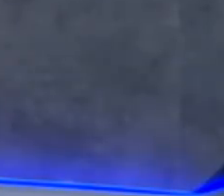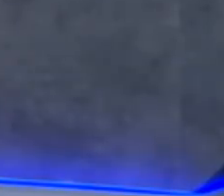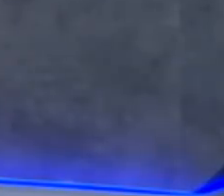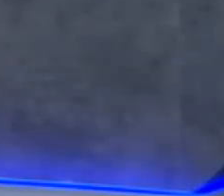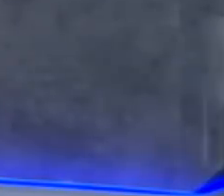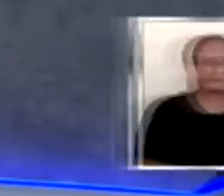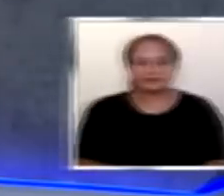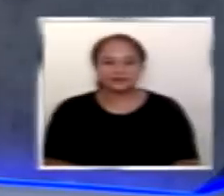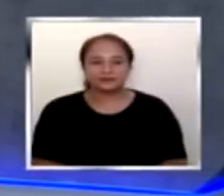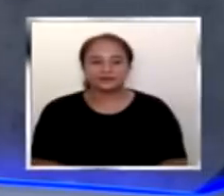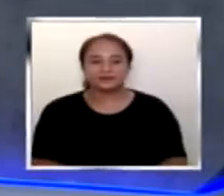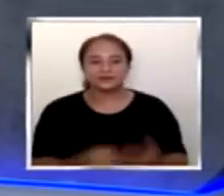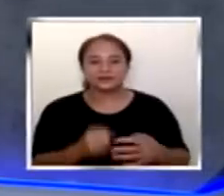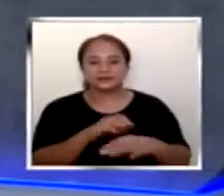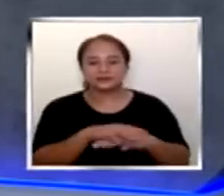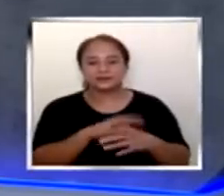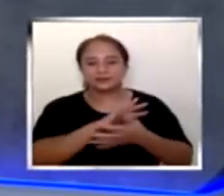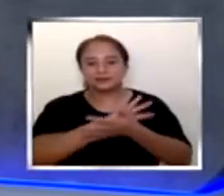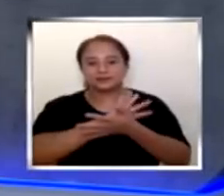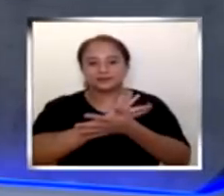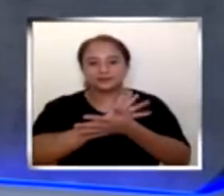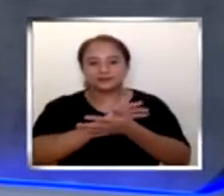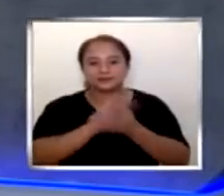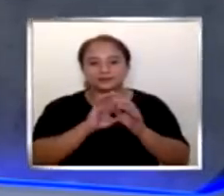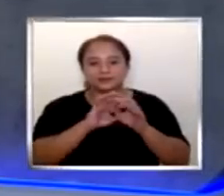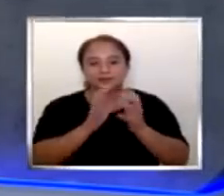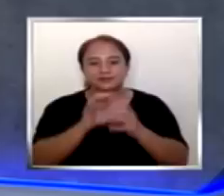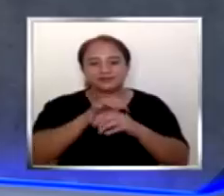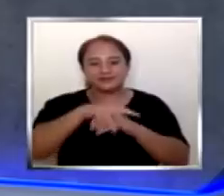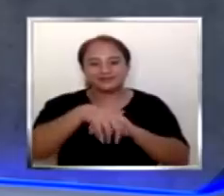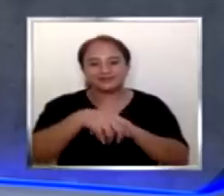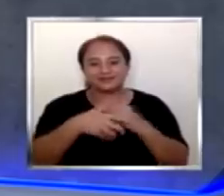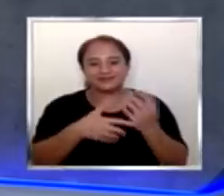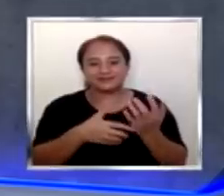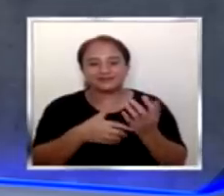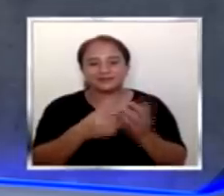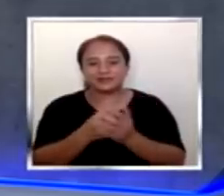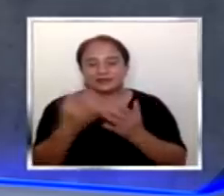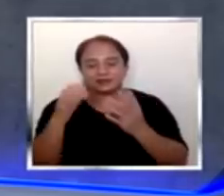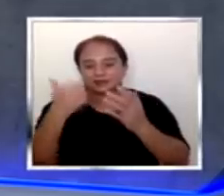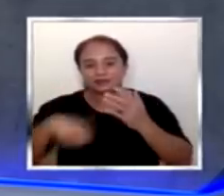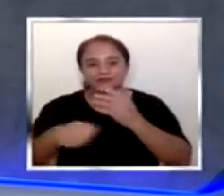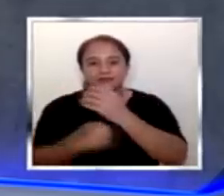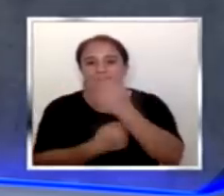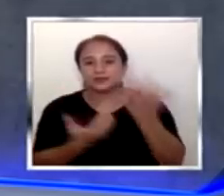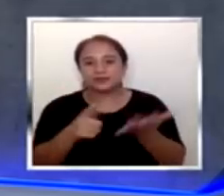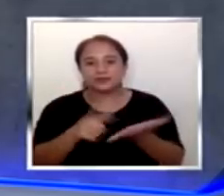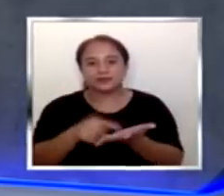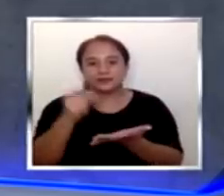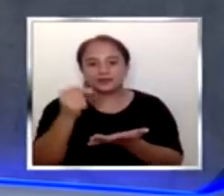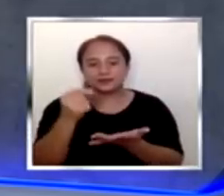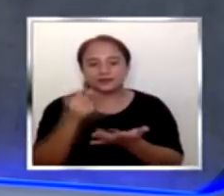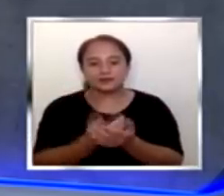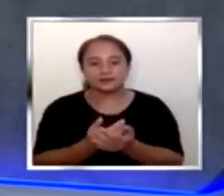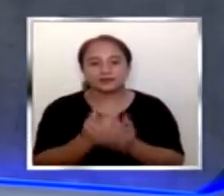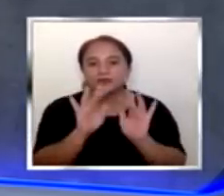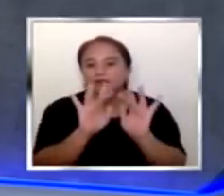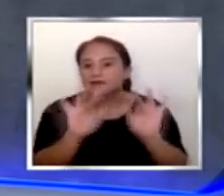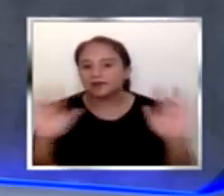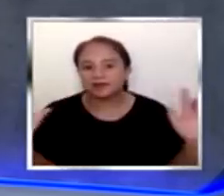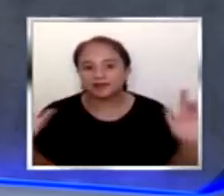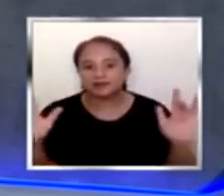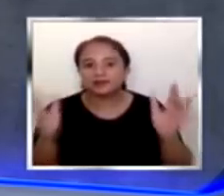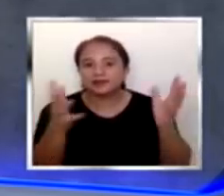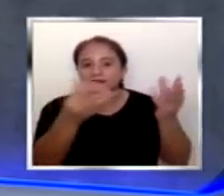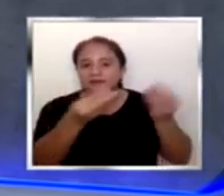Apektado na rin ng COVID-19 pandemic ang Rescue Center ng Animal Kingdom Foundation sa Tarlac. Halos wala na raw sila natatanggap na donasyon para